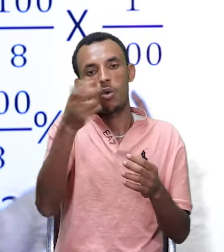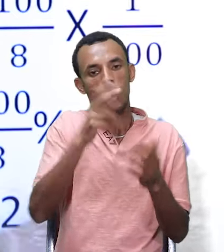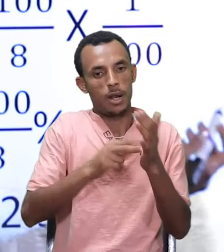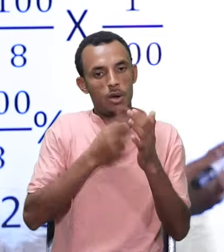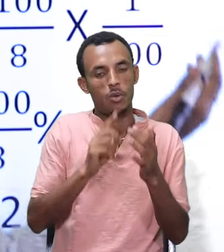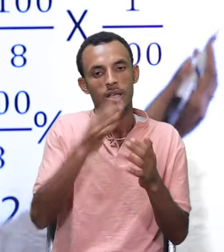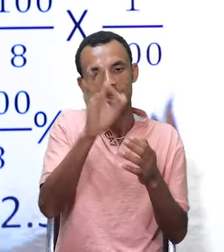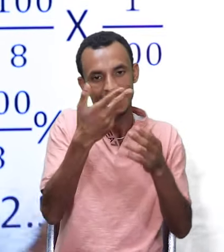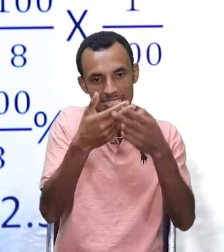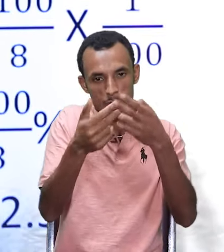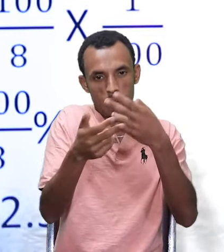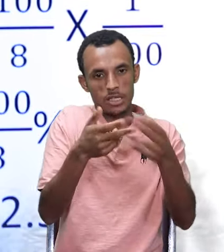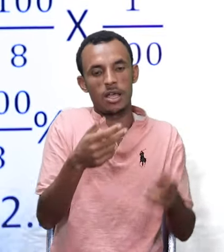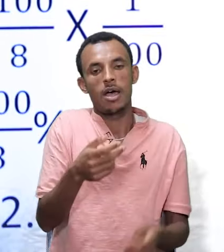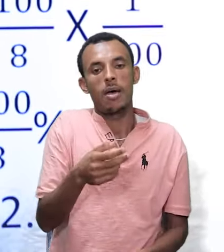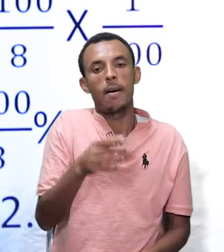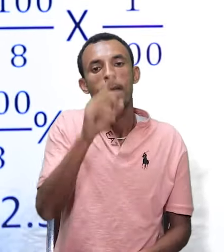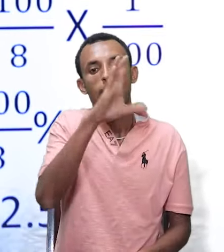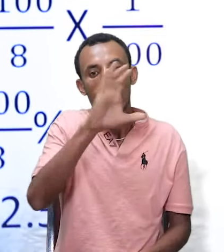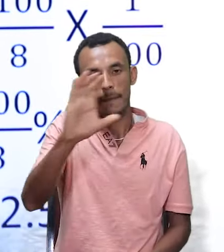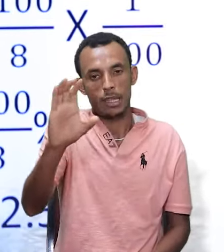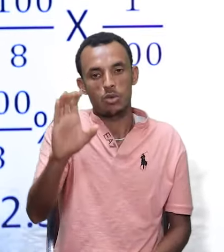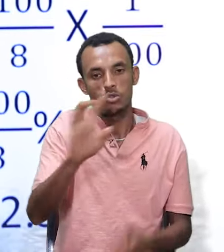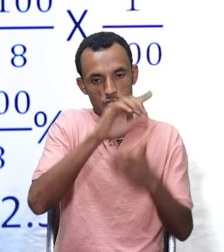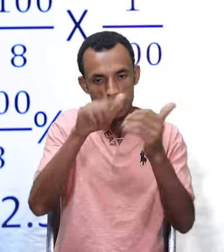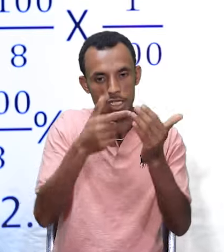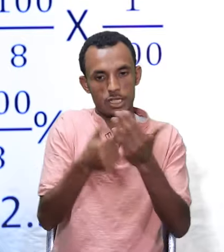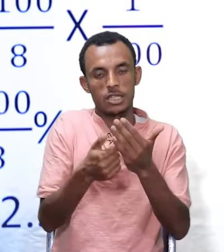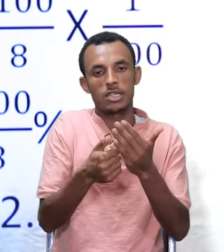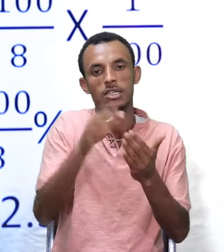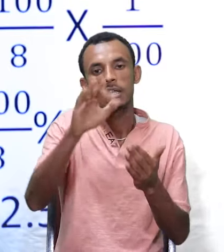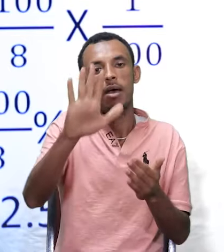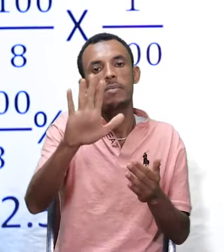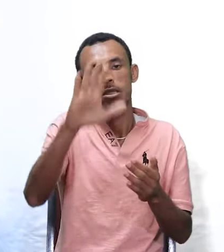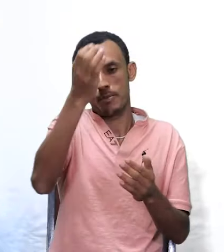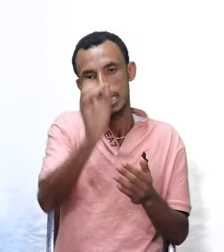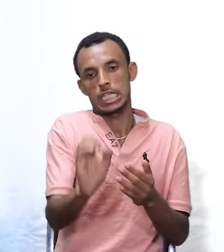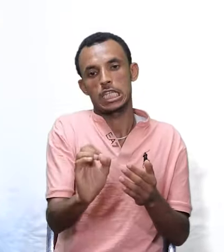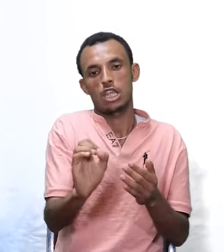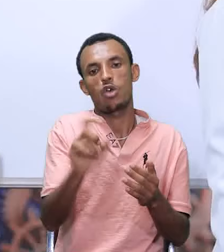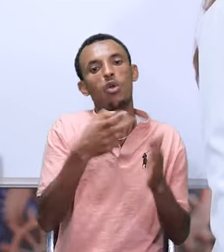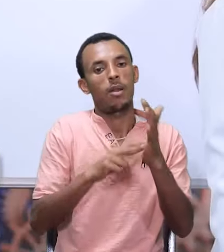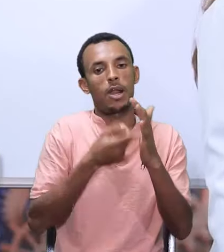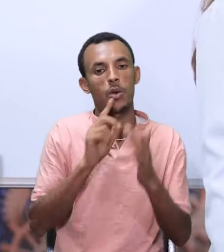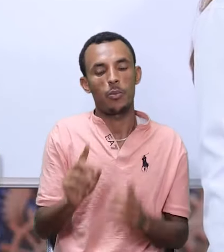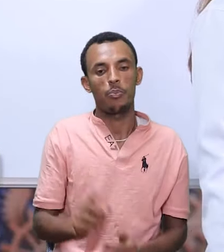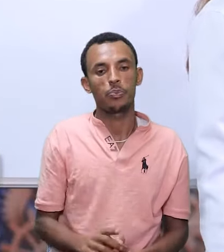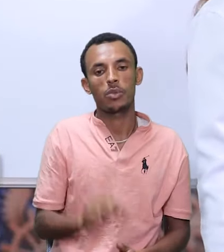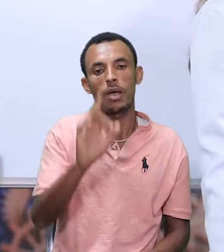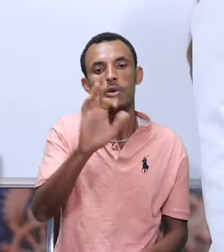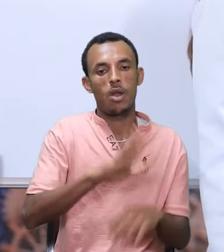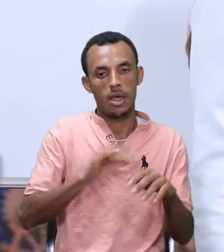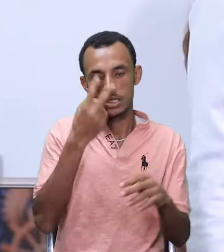ማለት 19 ሲባዛ በአንድ መቶኛ ማለት ነው። ስለዚህ 95 ፐርሰንት ይመጣል።